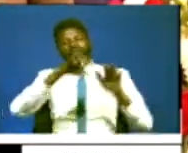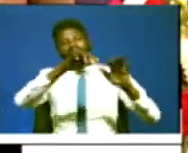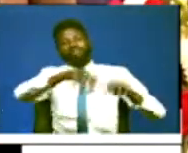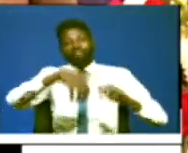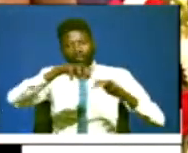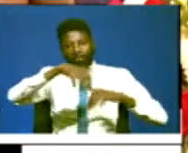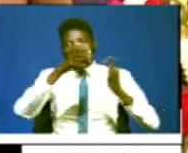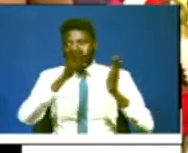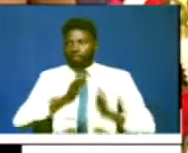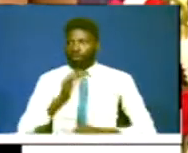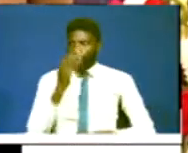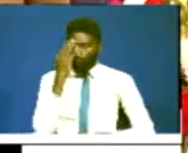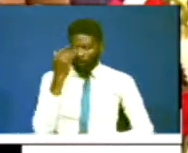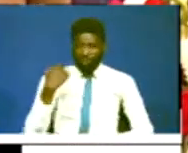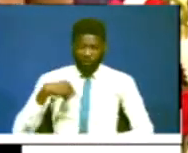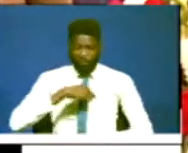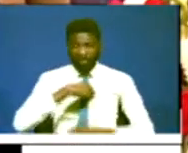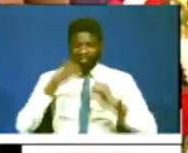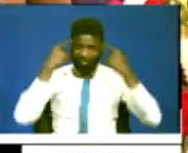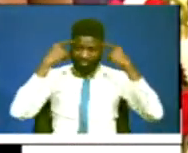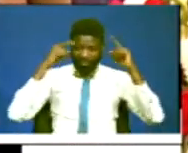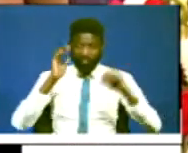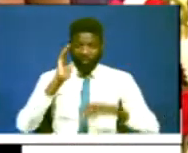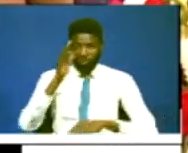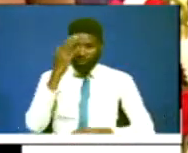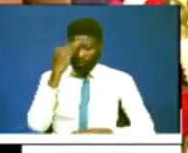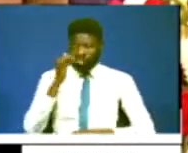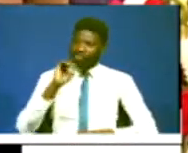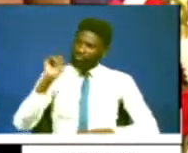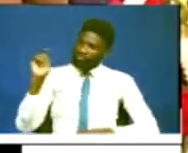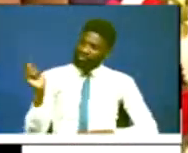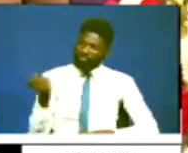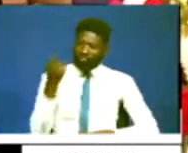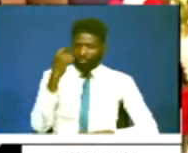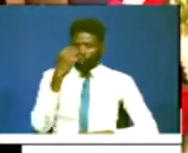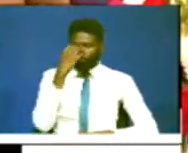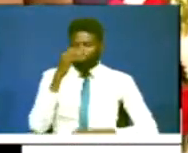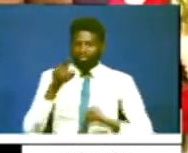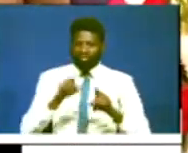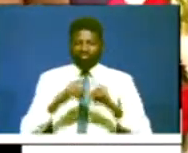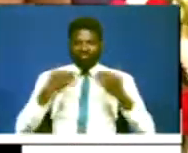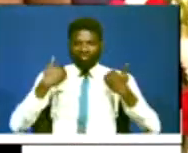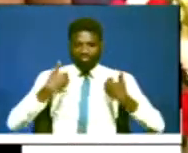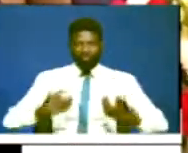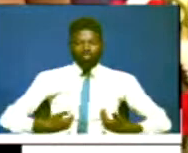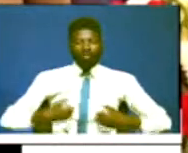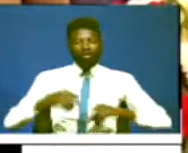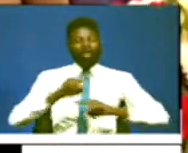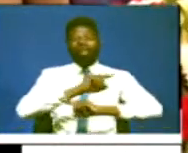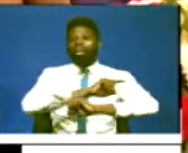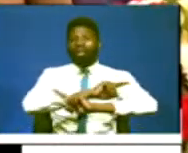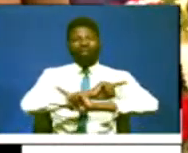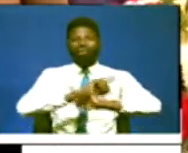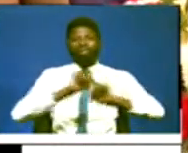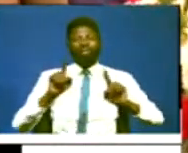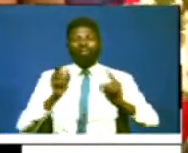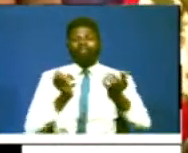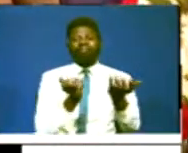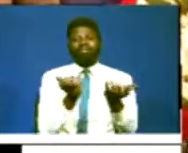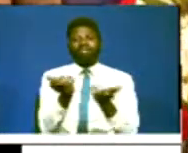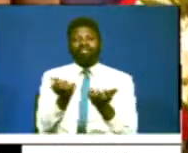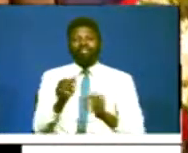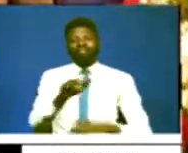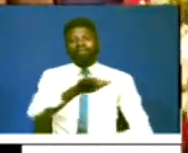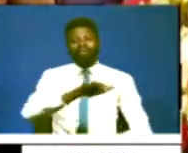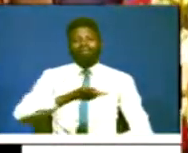to succeed is because President William Ruto and I have no interest whatsoever in the coffee,